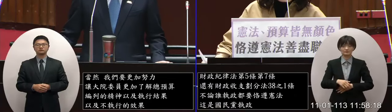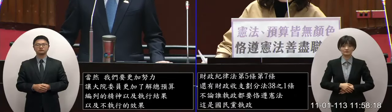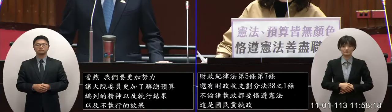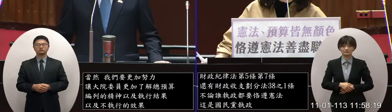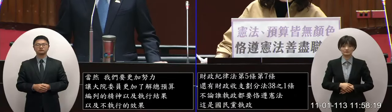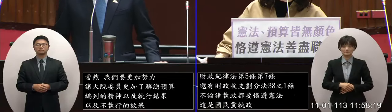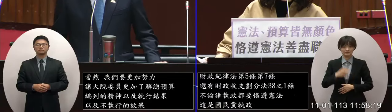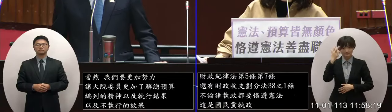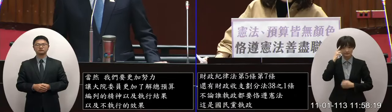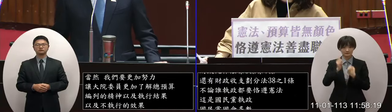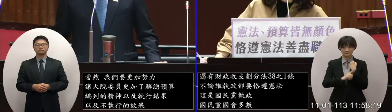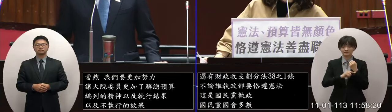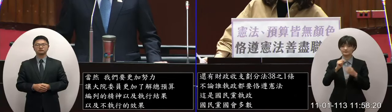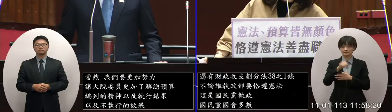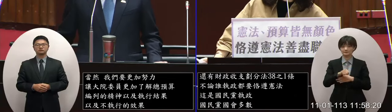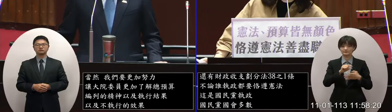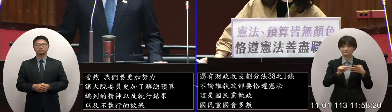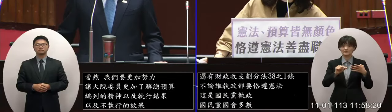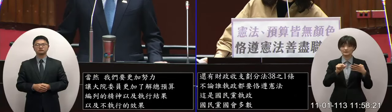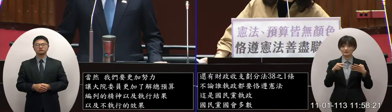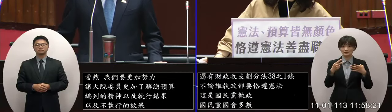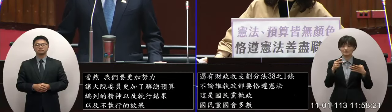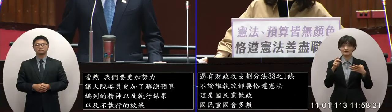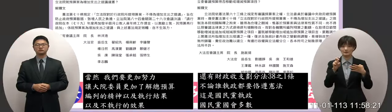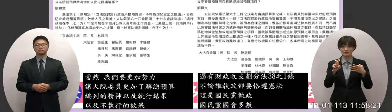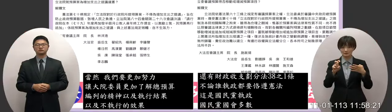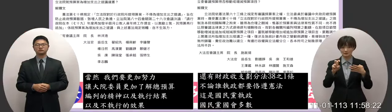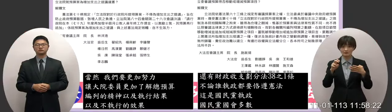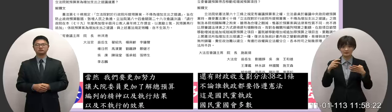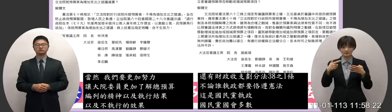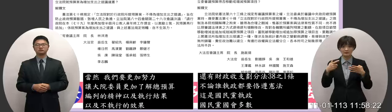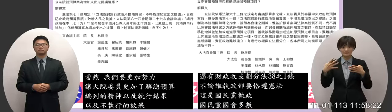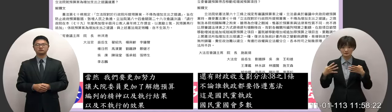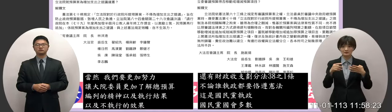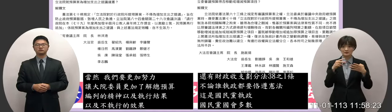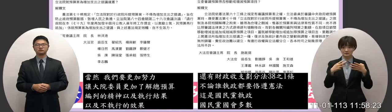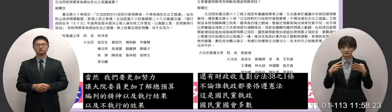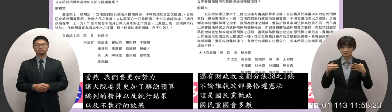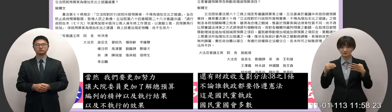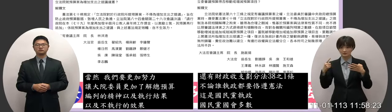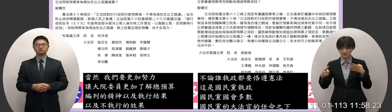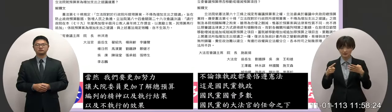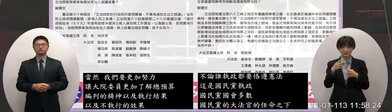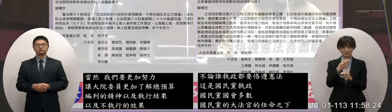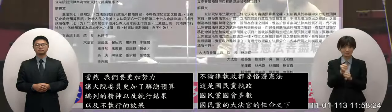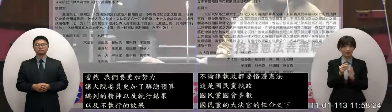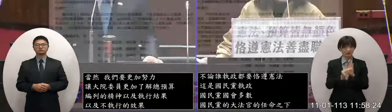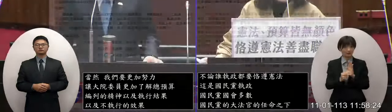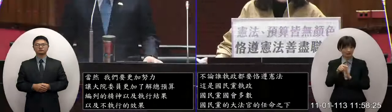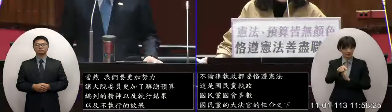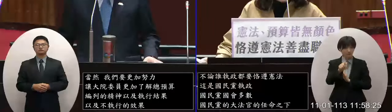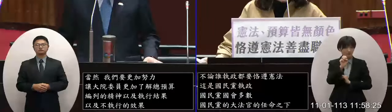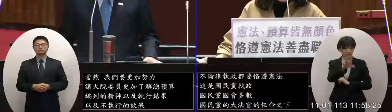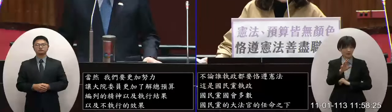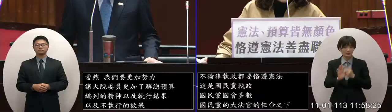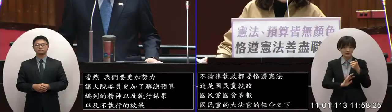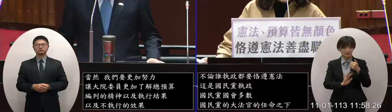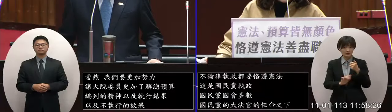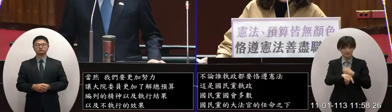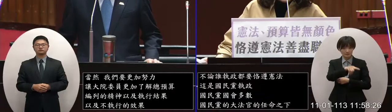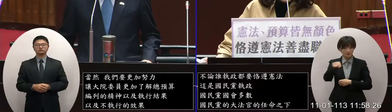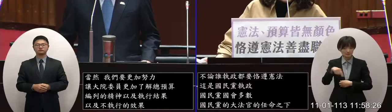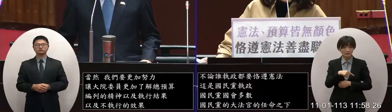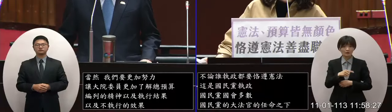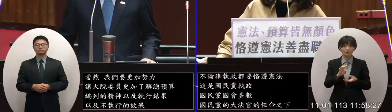宪法的裁判，释字264号跟释字391号，都告诉我们立法委员不能为增